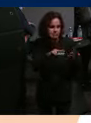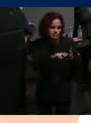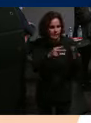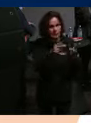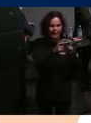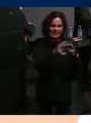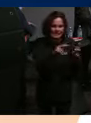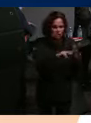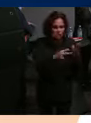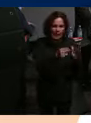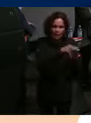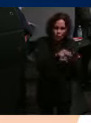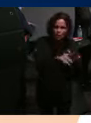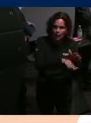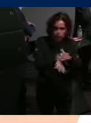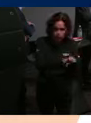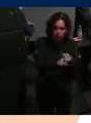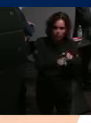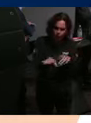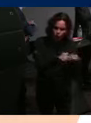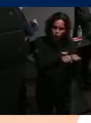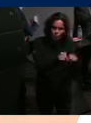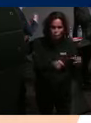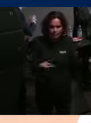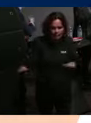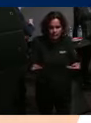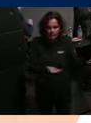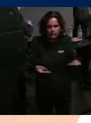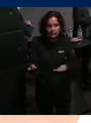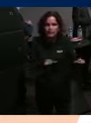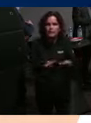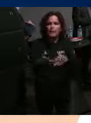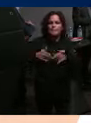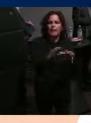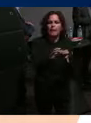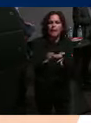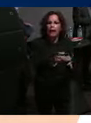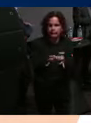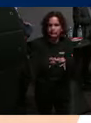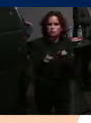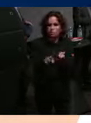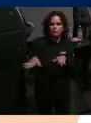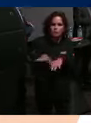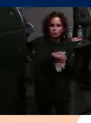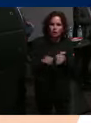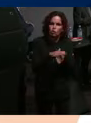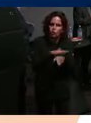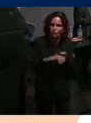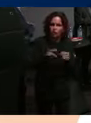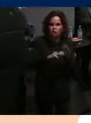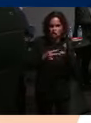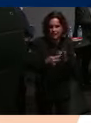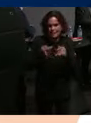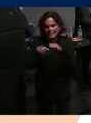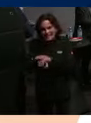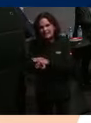ha muligheten til at alle disse kommunene som skal bidra inn, bidrar til en større helhet, sånn at det totale energisystemet også går sammen til den